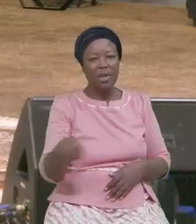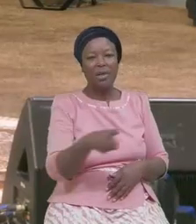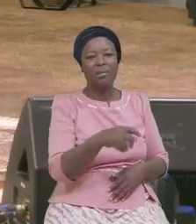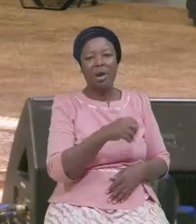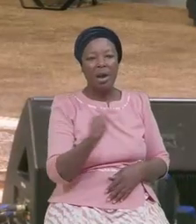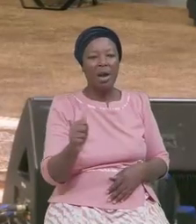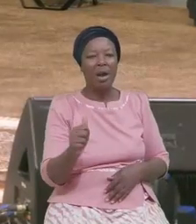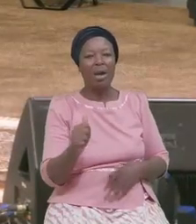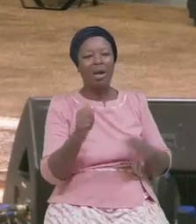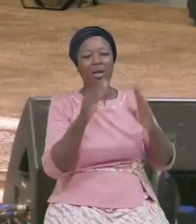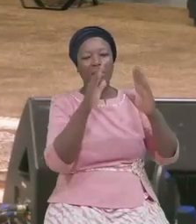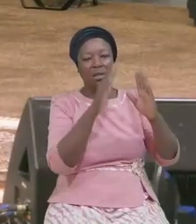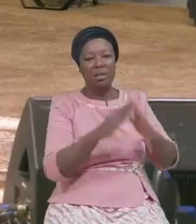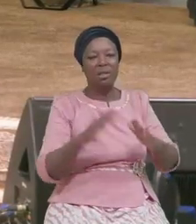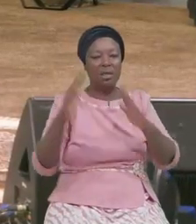cité.